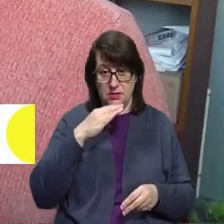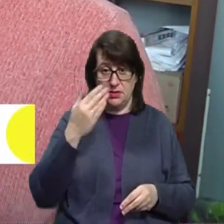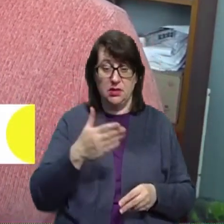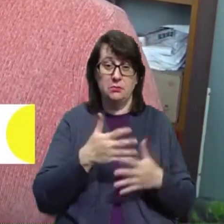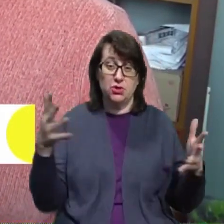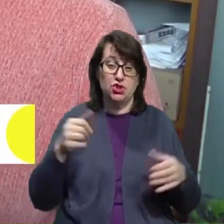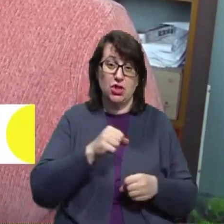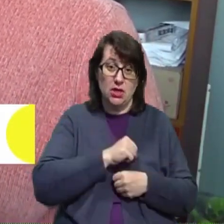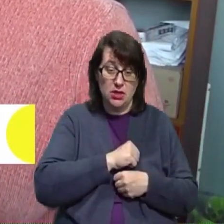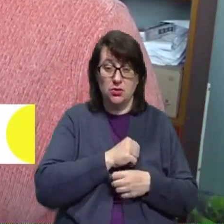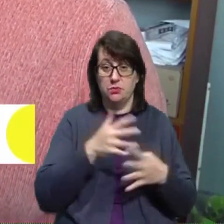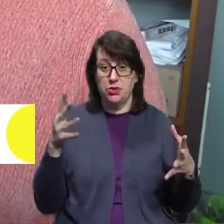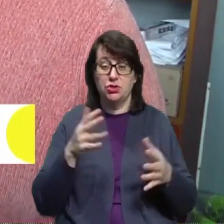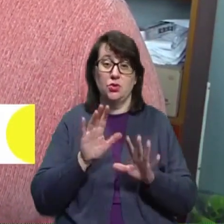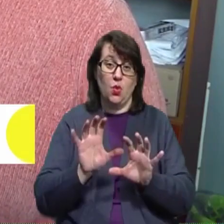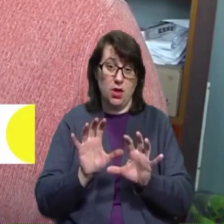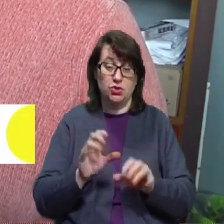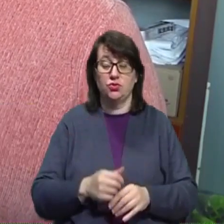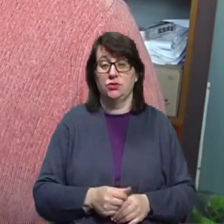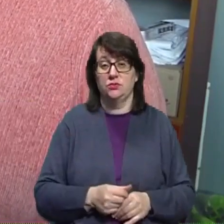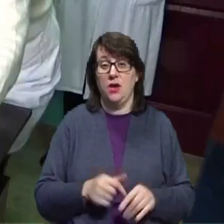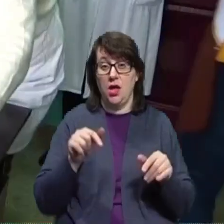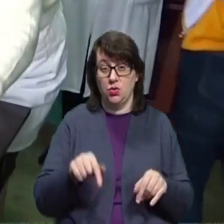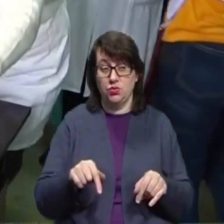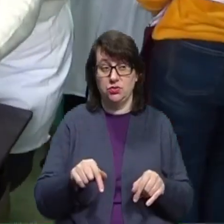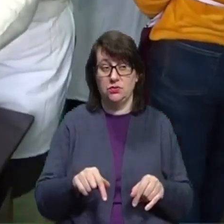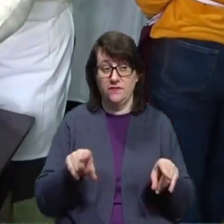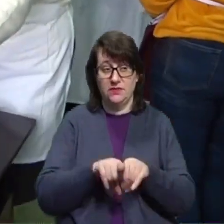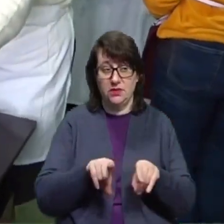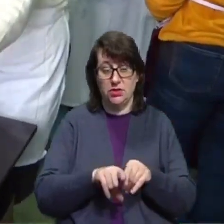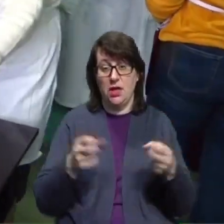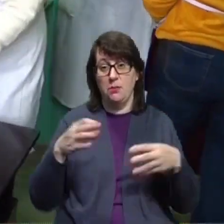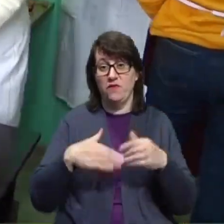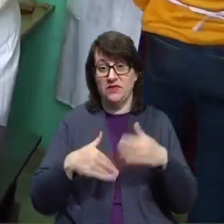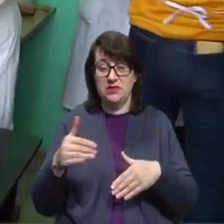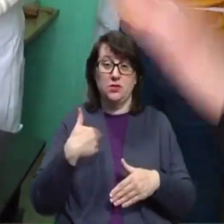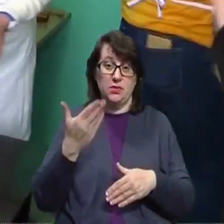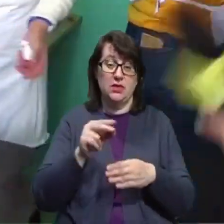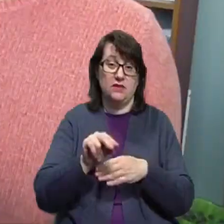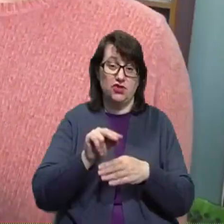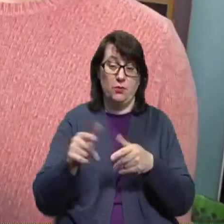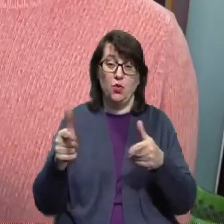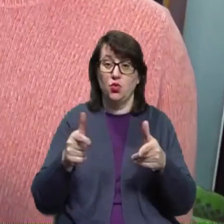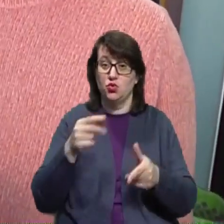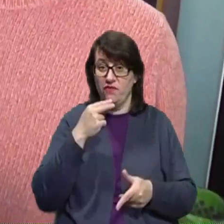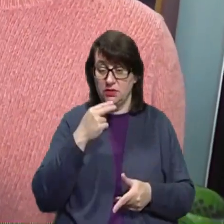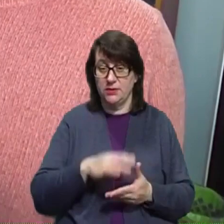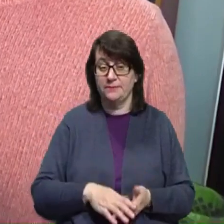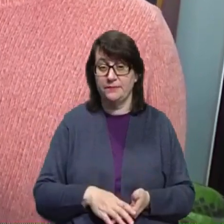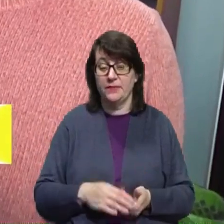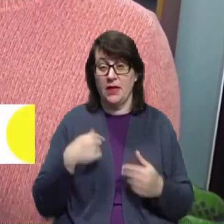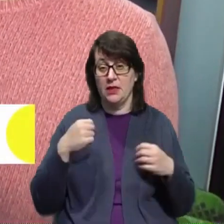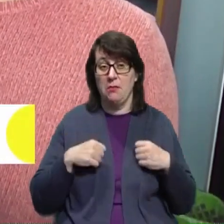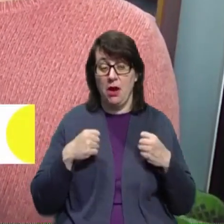більше за ними ухажують, а тут все ж таки професійно ми їх навчаємо готувати. Ми